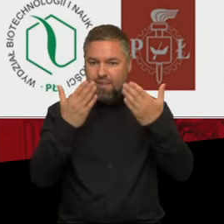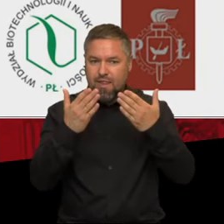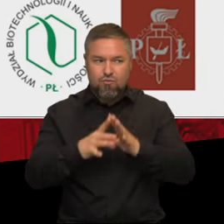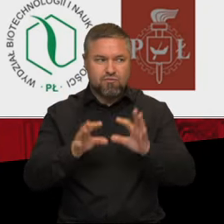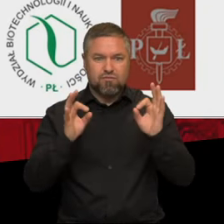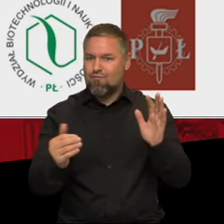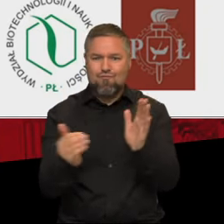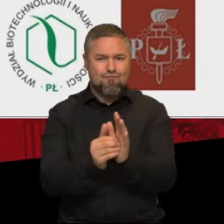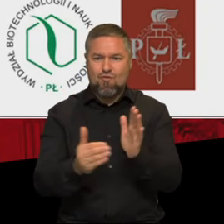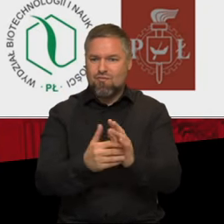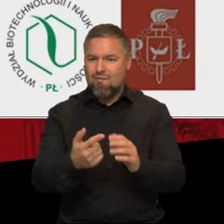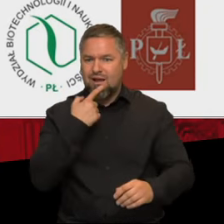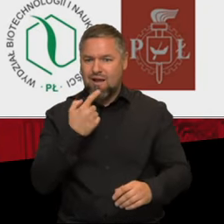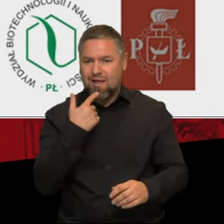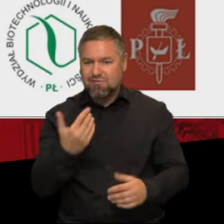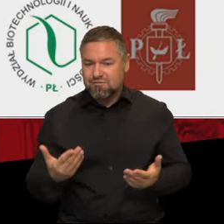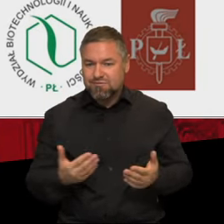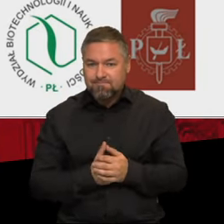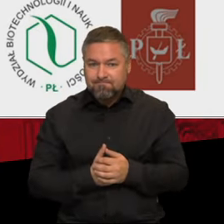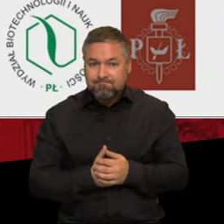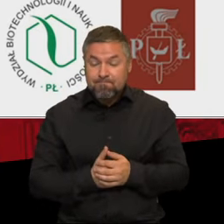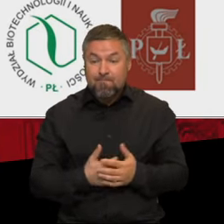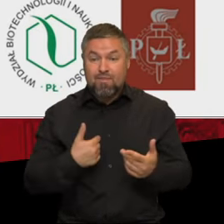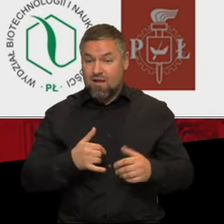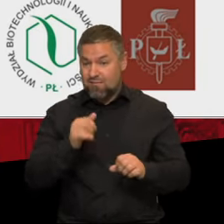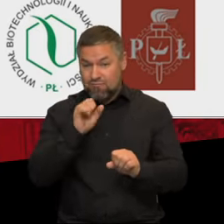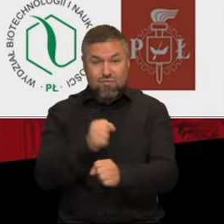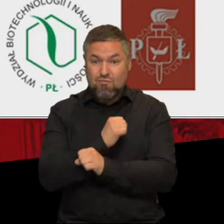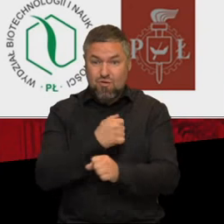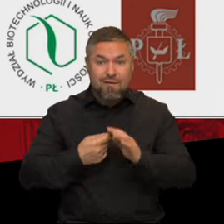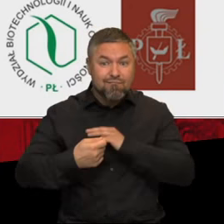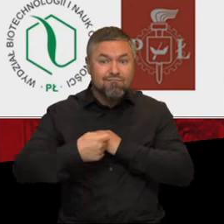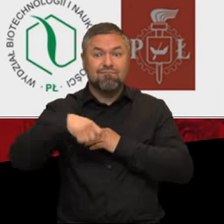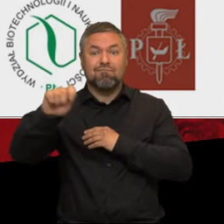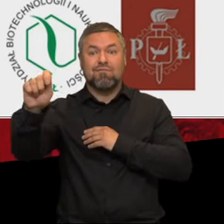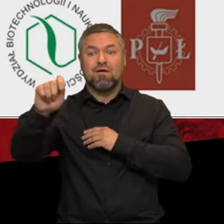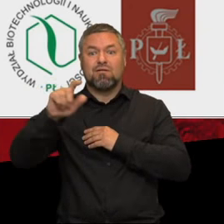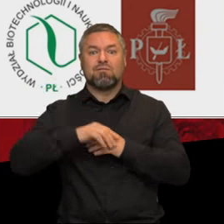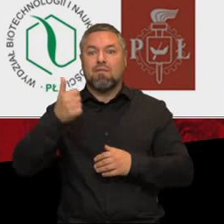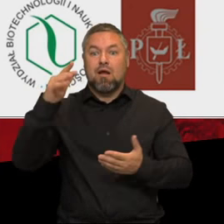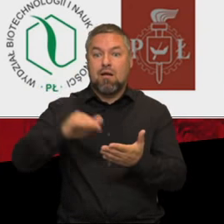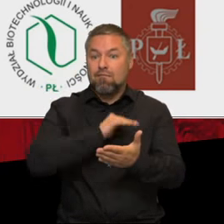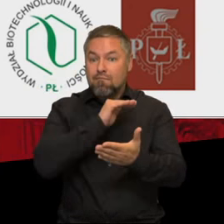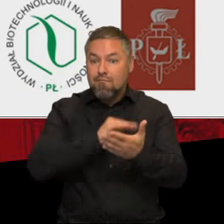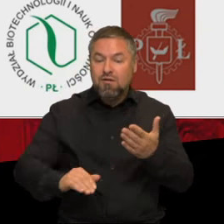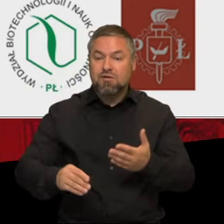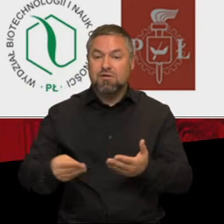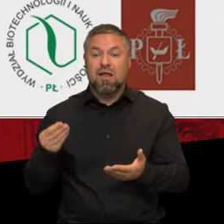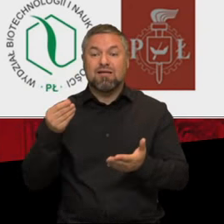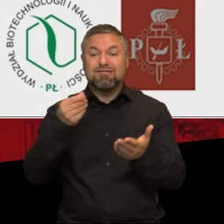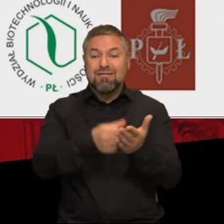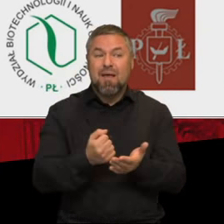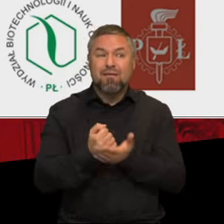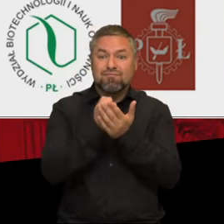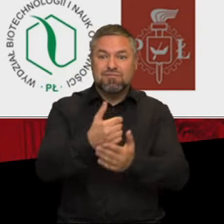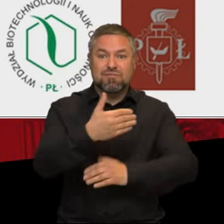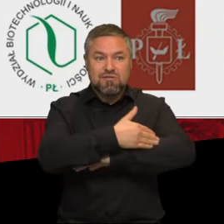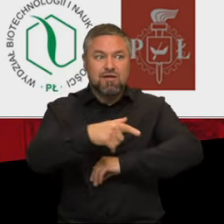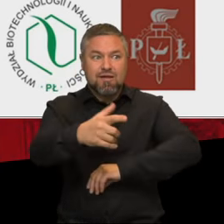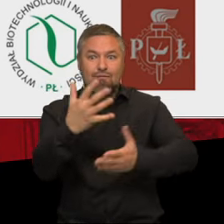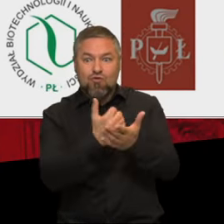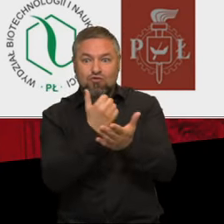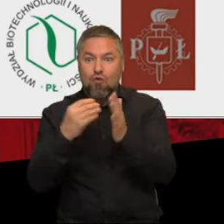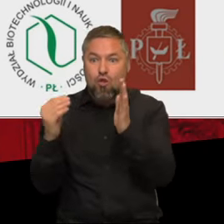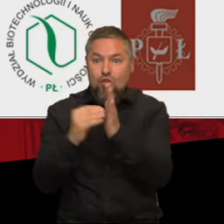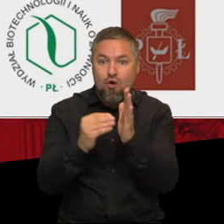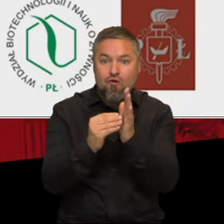dzisiejszych czasach. W moim przypadku nie było możliwe to, abym wyjechał na parę miesięcy stypendium za granicę, tam zdobył te